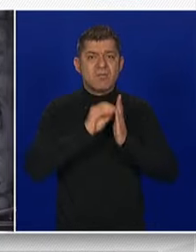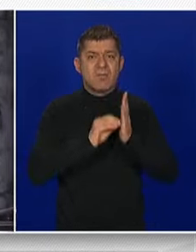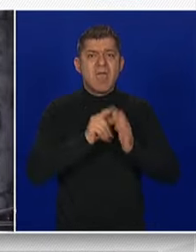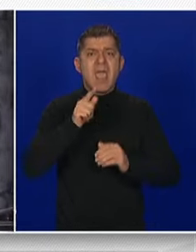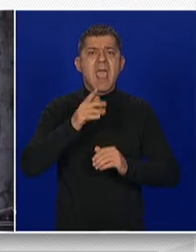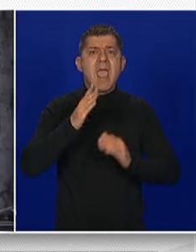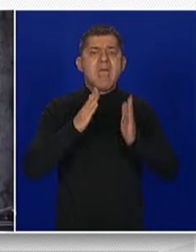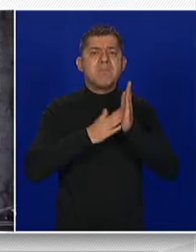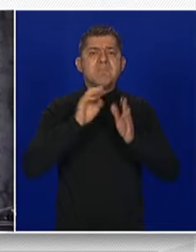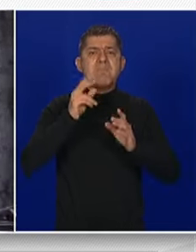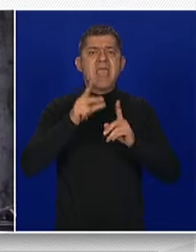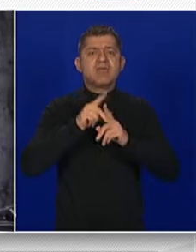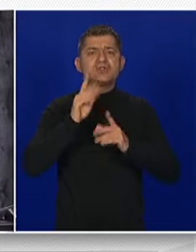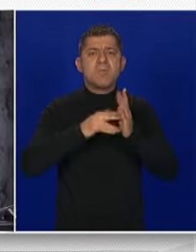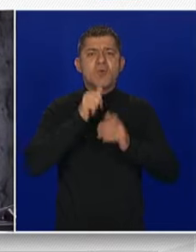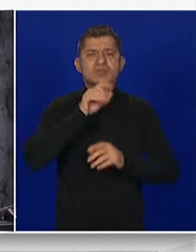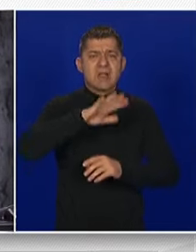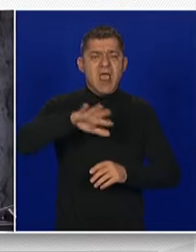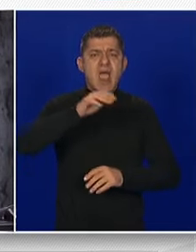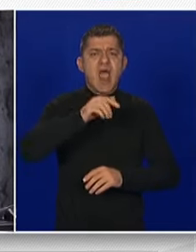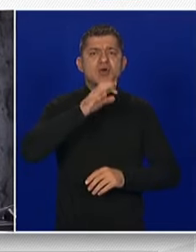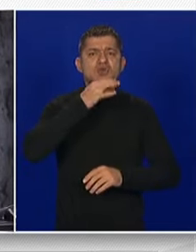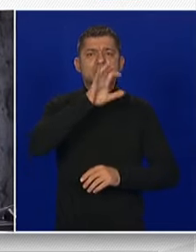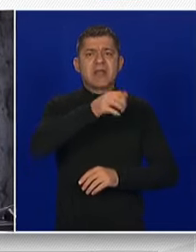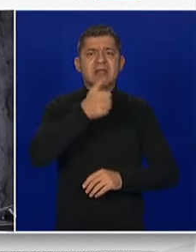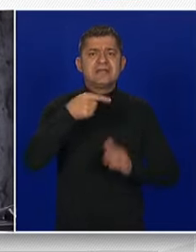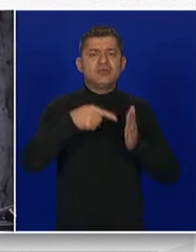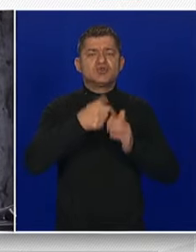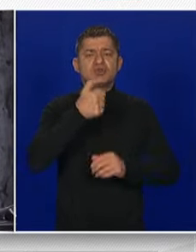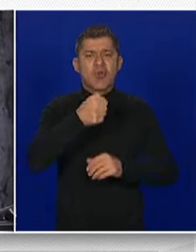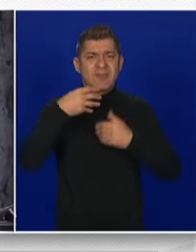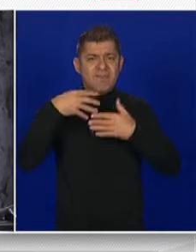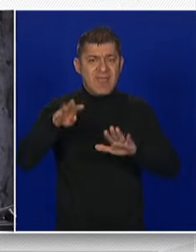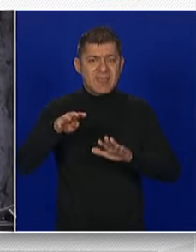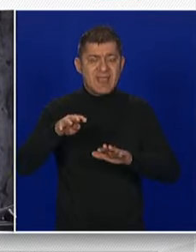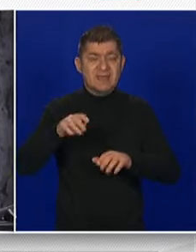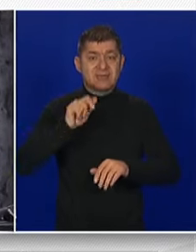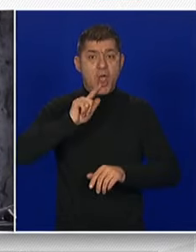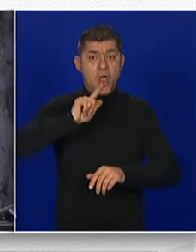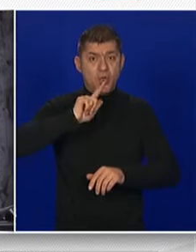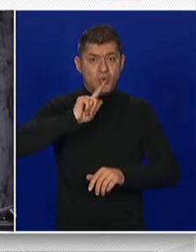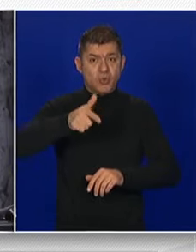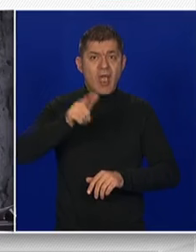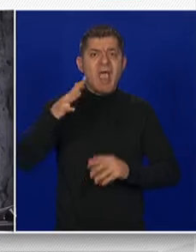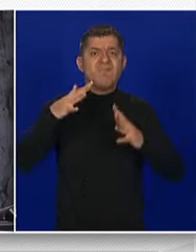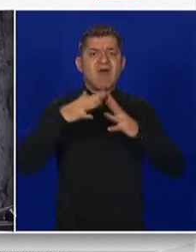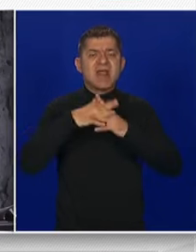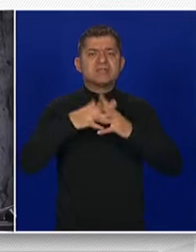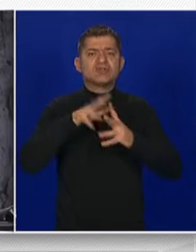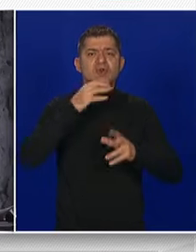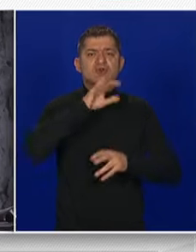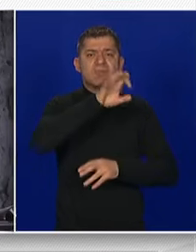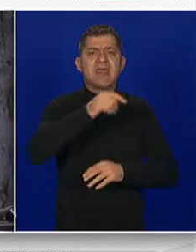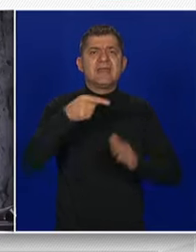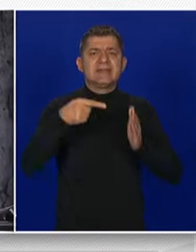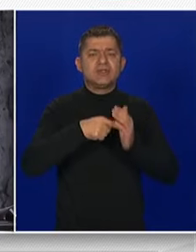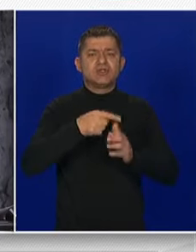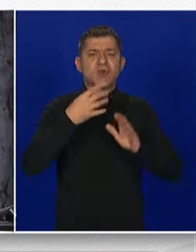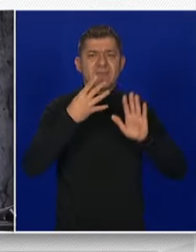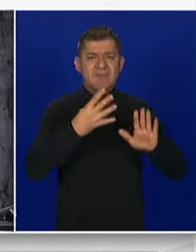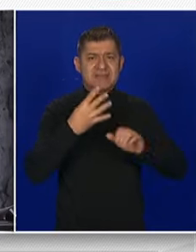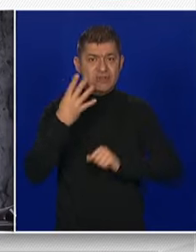Međimurska županija 1119, druga po redu je Varaždinska županija 1094